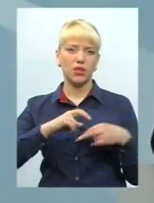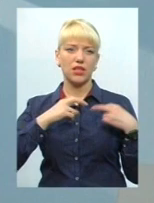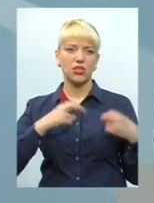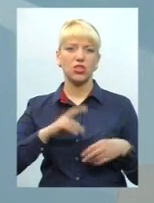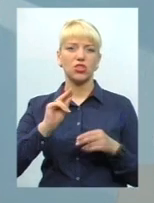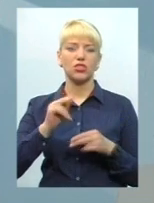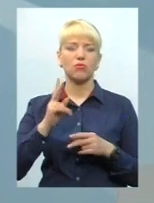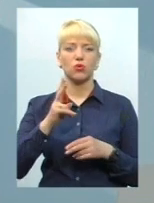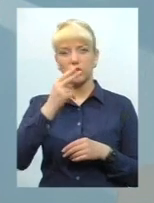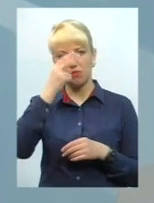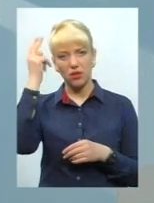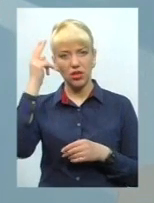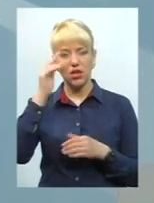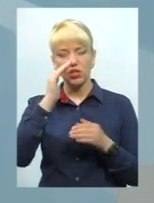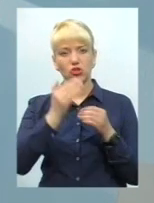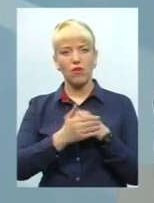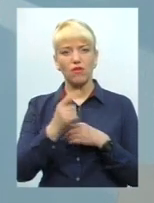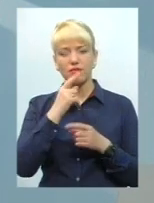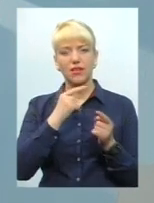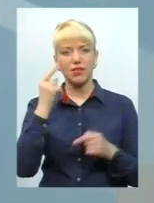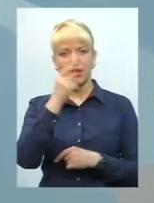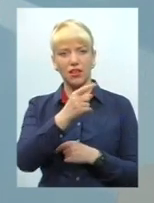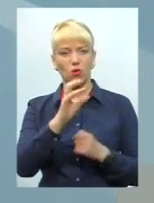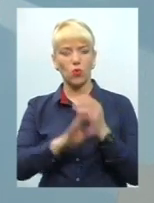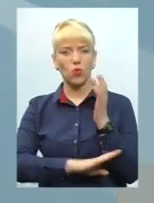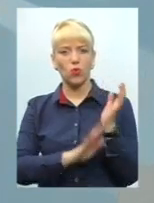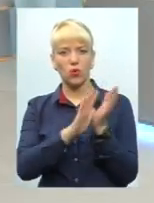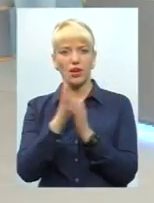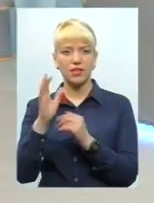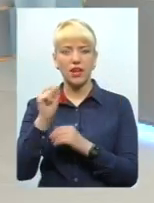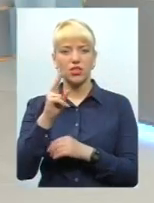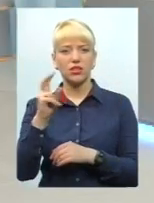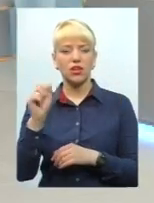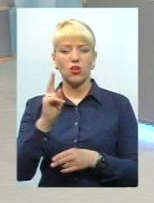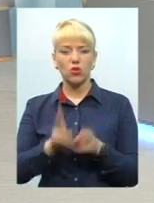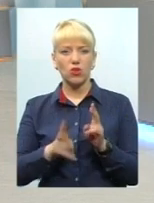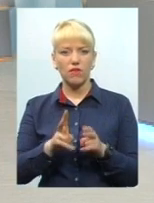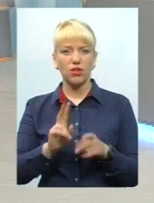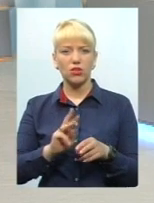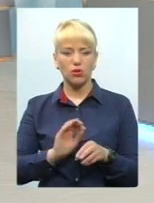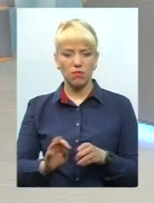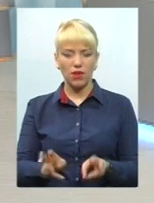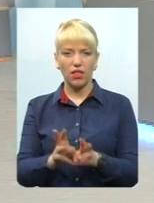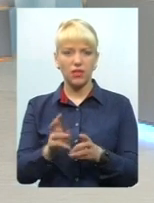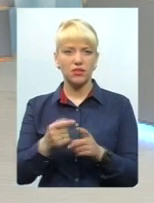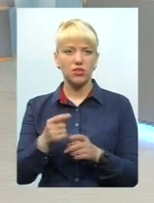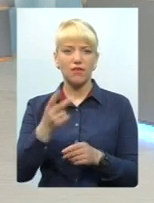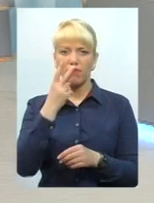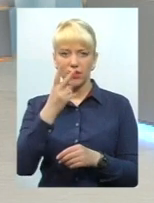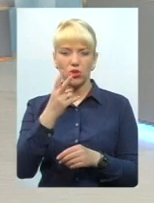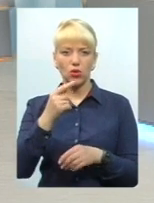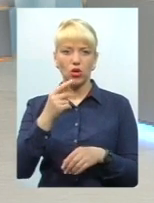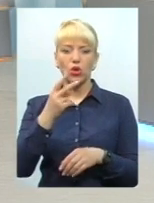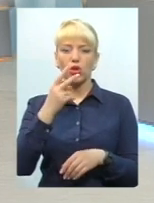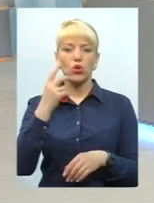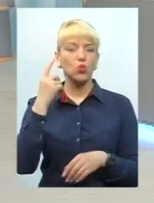із партизанів захований кілометри в лісі, а жінка, значить, яка варить, палить, і це ж видно, і чути, і питання,